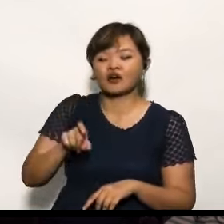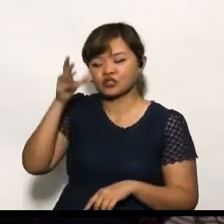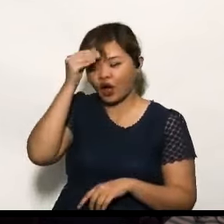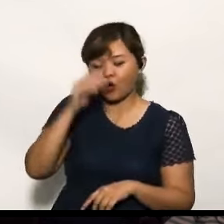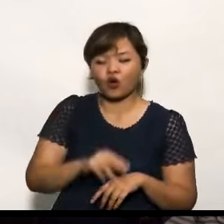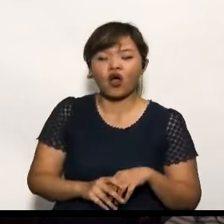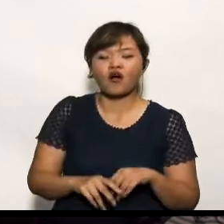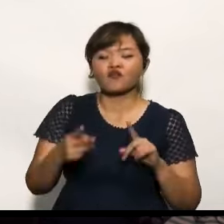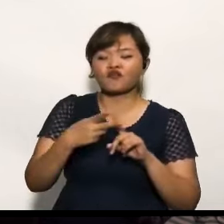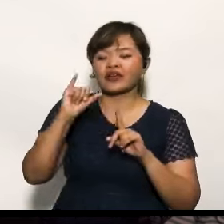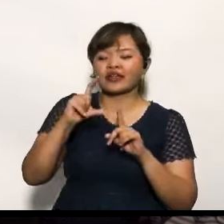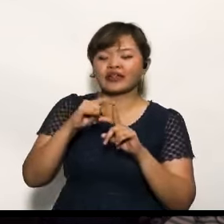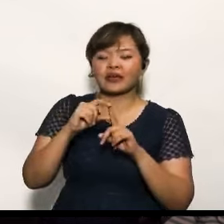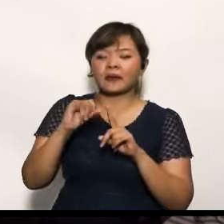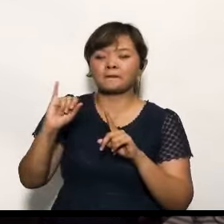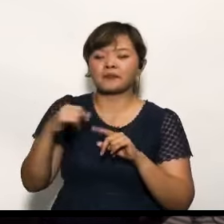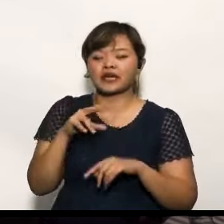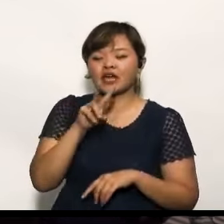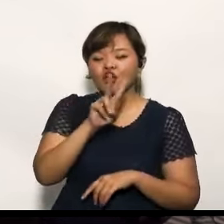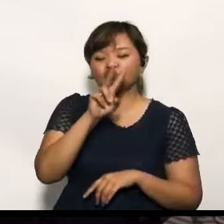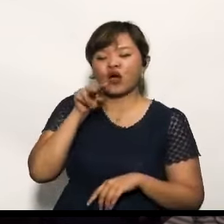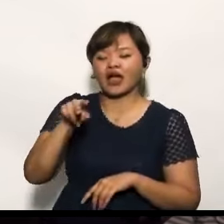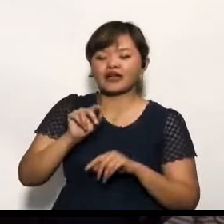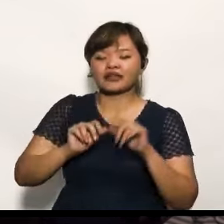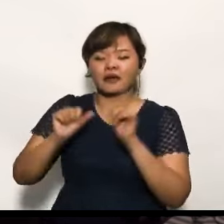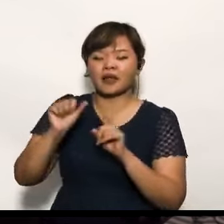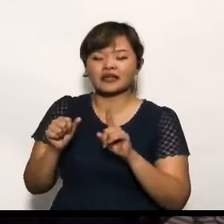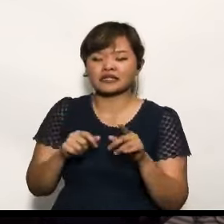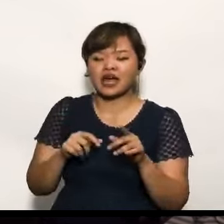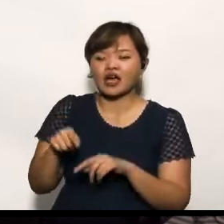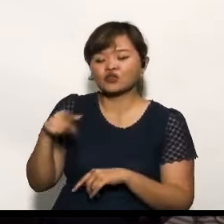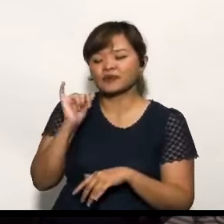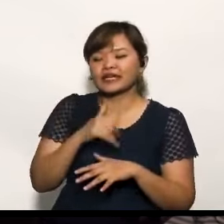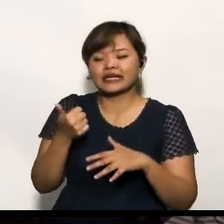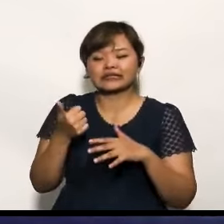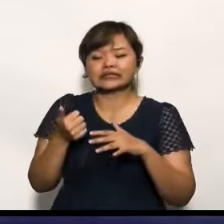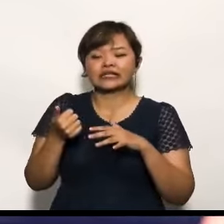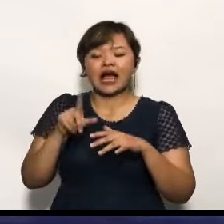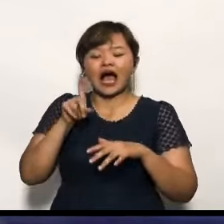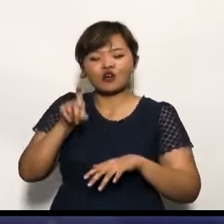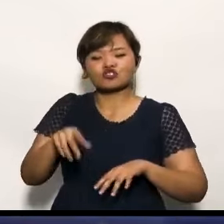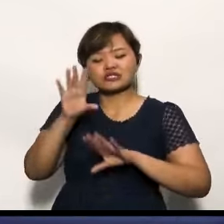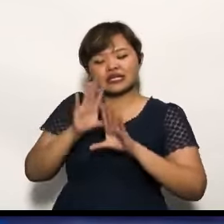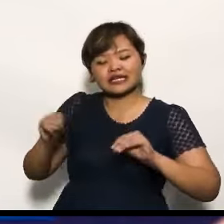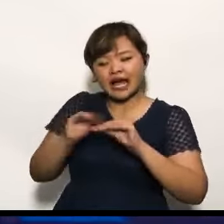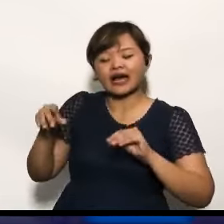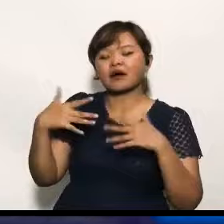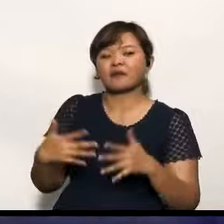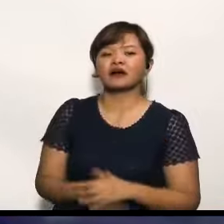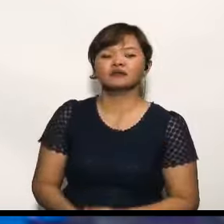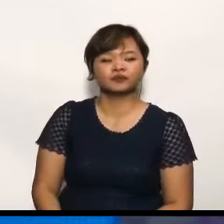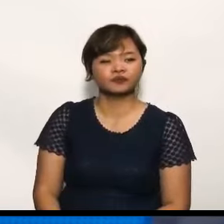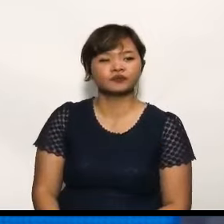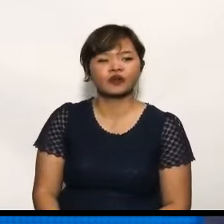2, 12b dan 13 menekankan sekali lagi, work out your salvation. Hal yang harus kita kerjakan itu bukan